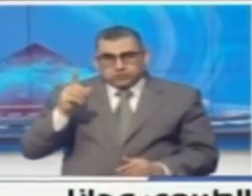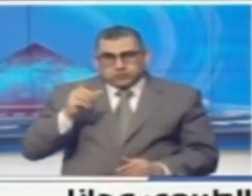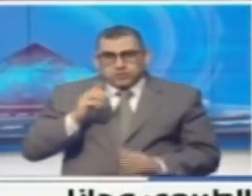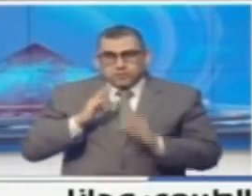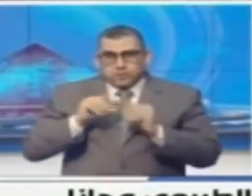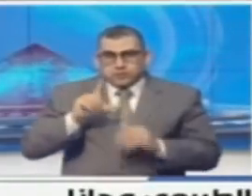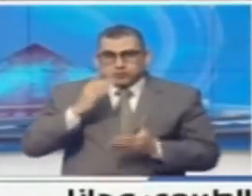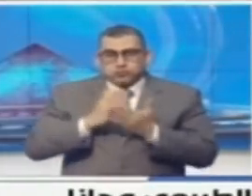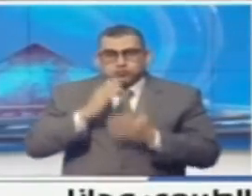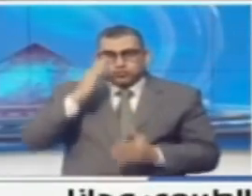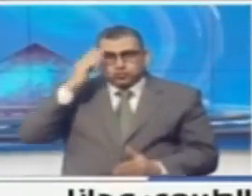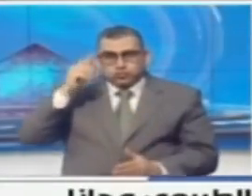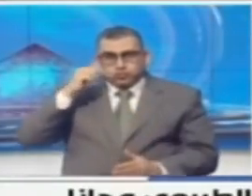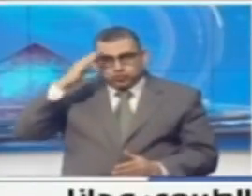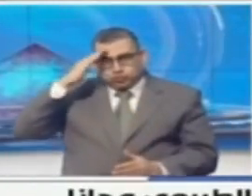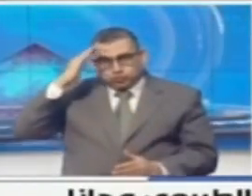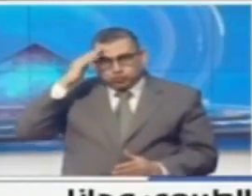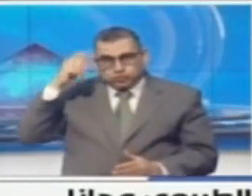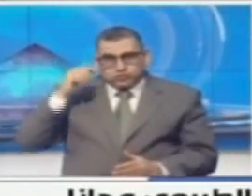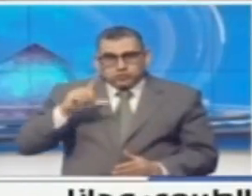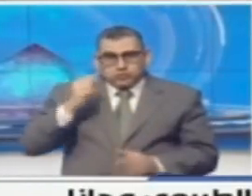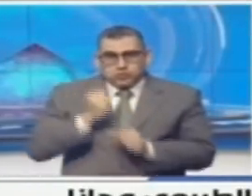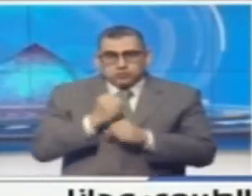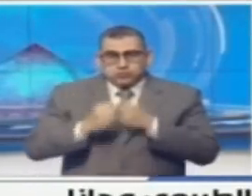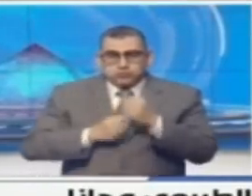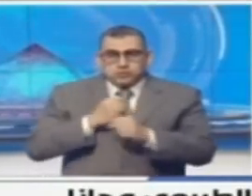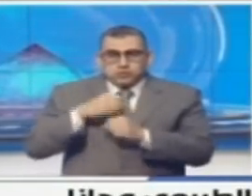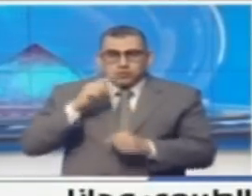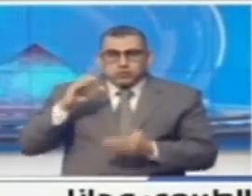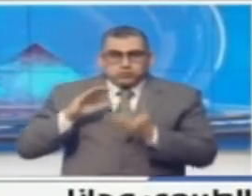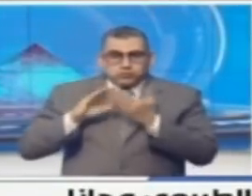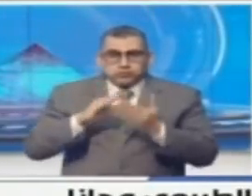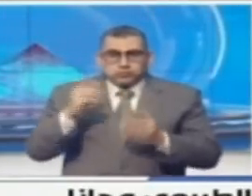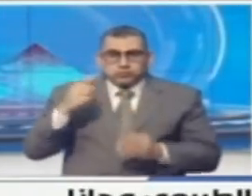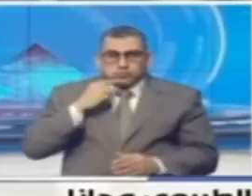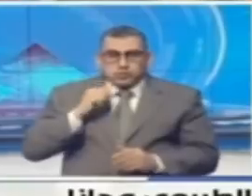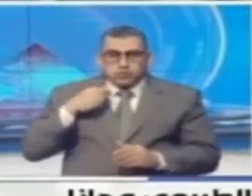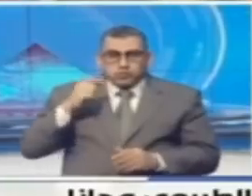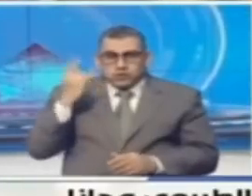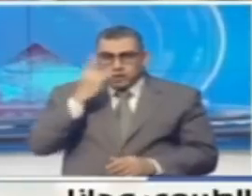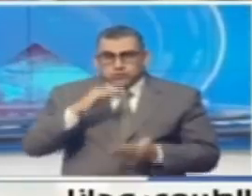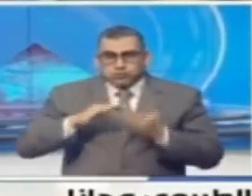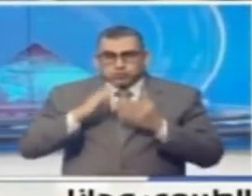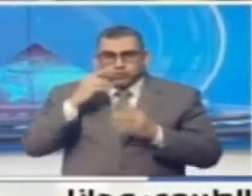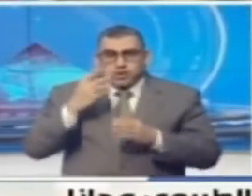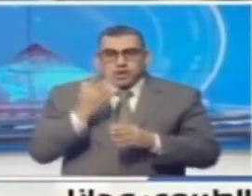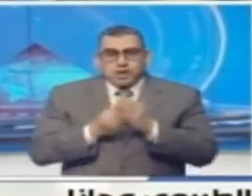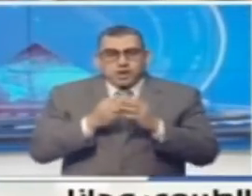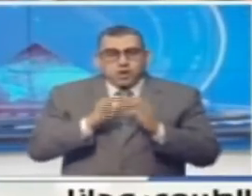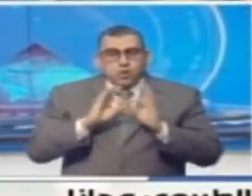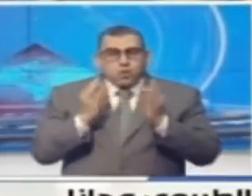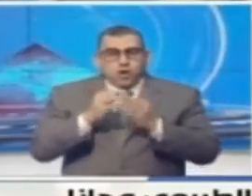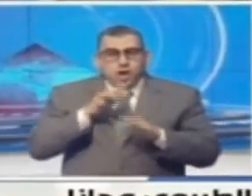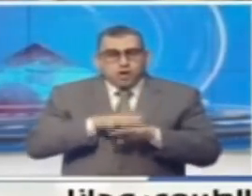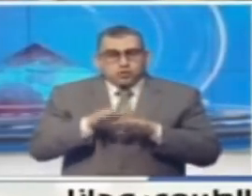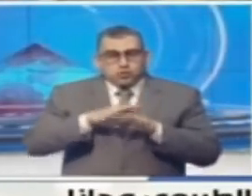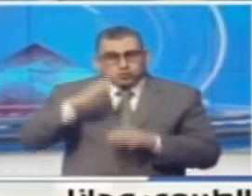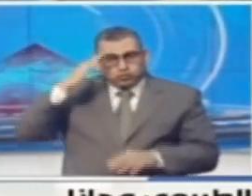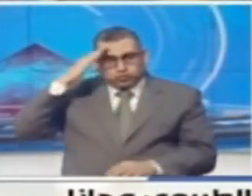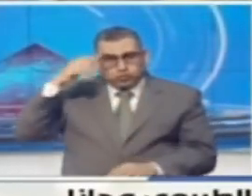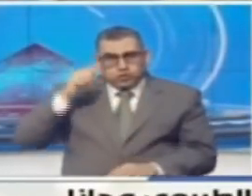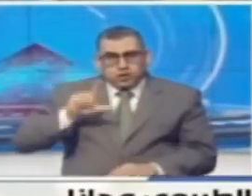الجمهورية، ونشكر لعاتته جزيل الشكر على ما قدمه لنا. وأهل أسوان بيشكروا سعادة الرئيس عبد الفتاح